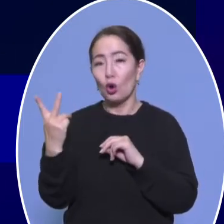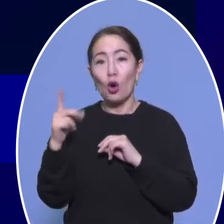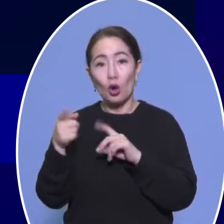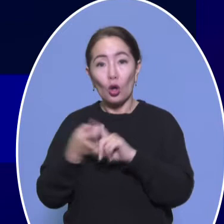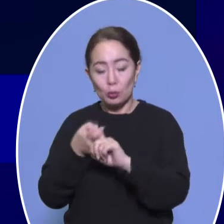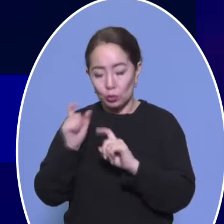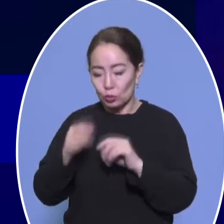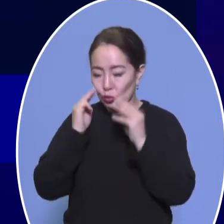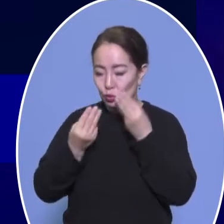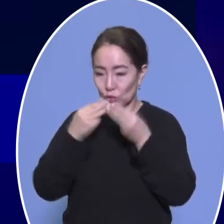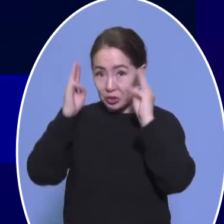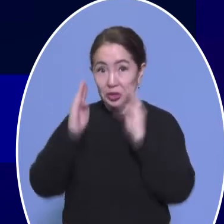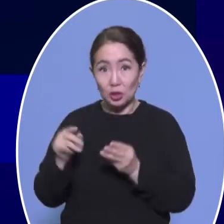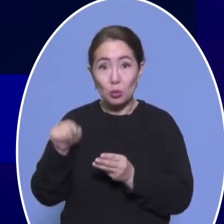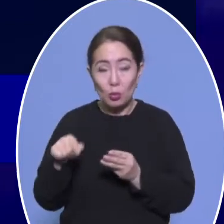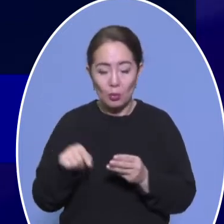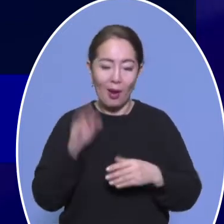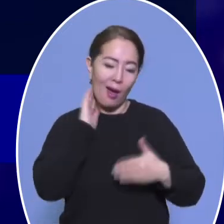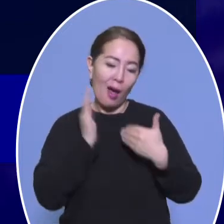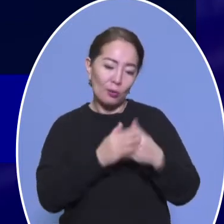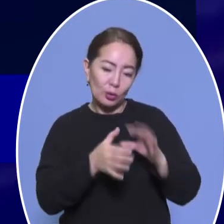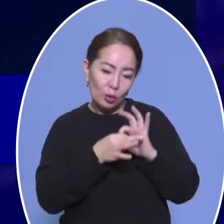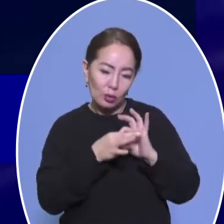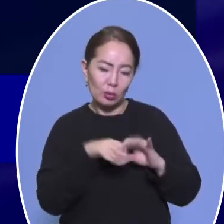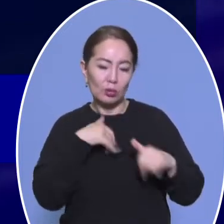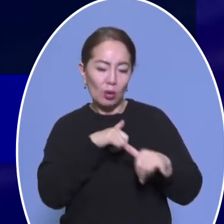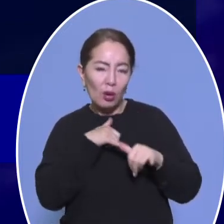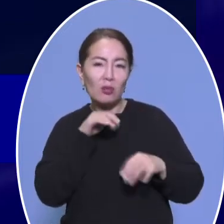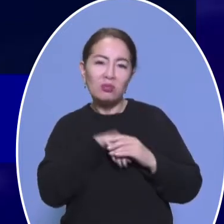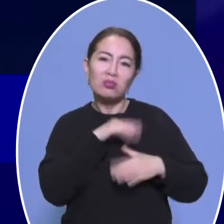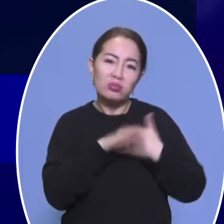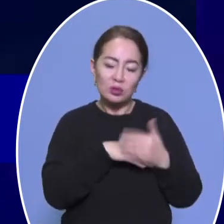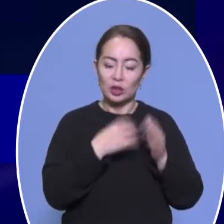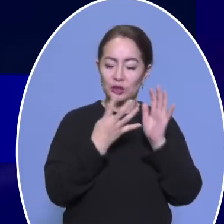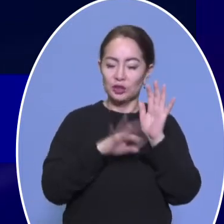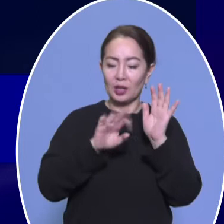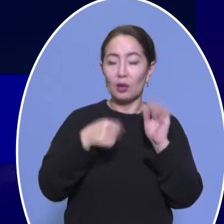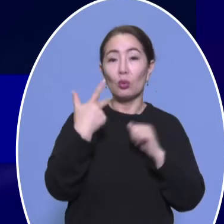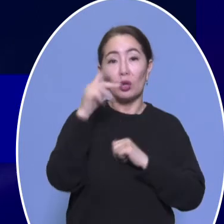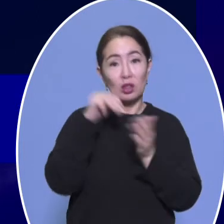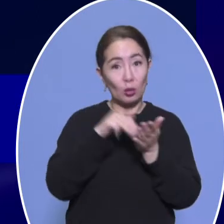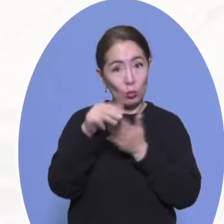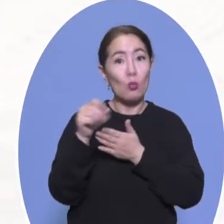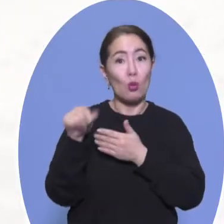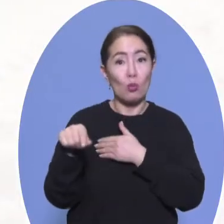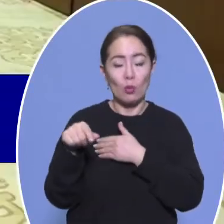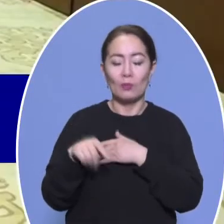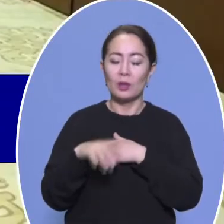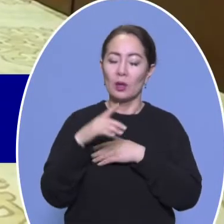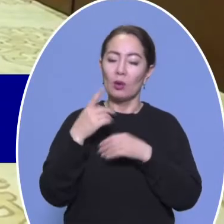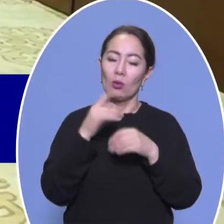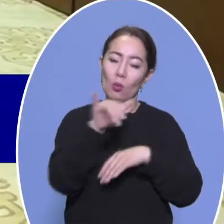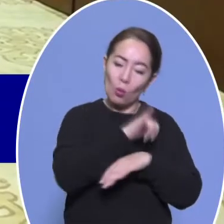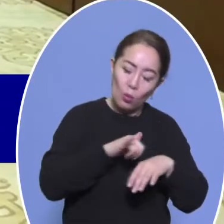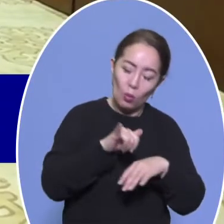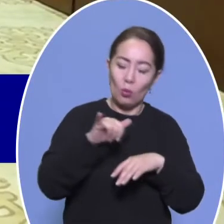холбогдогчтой хэрэг шүүхээр шийдвэрлэгдсэн байна. За авилгын гэмтэргийн улмаас учирсан хохирол нөхөн төлүүлтийн дүн 90.3 тэрбум төгрөг байна юм а. За